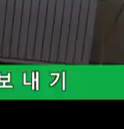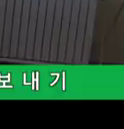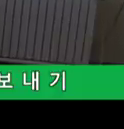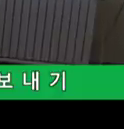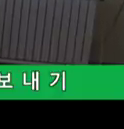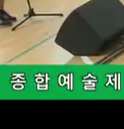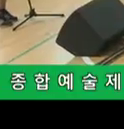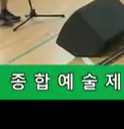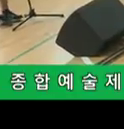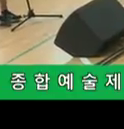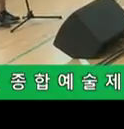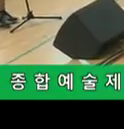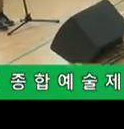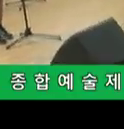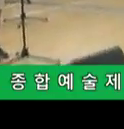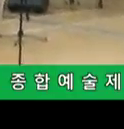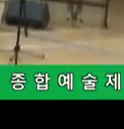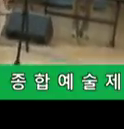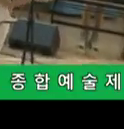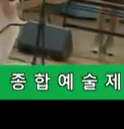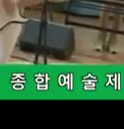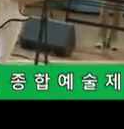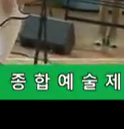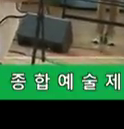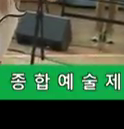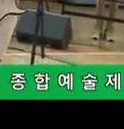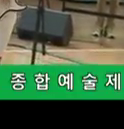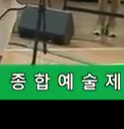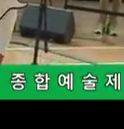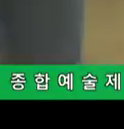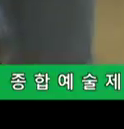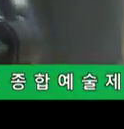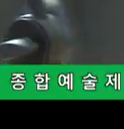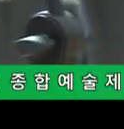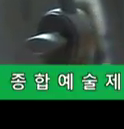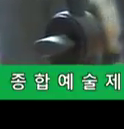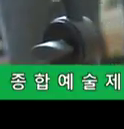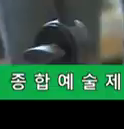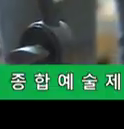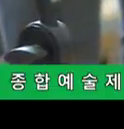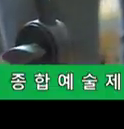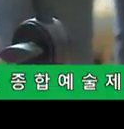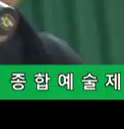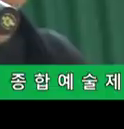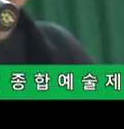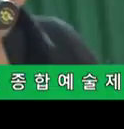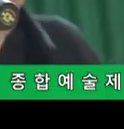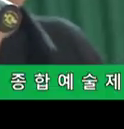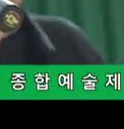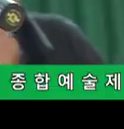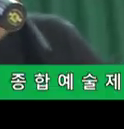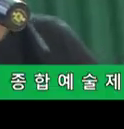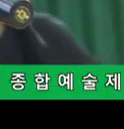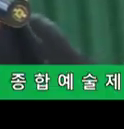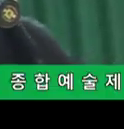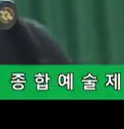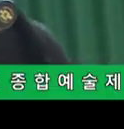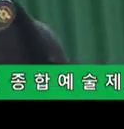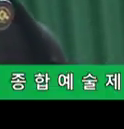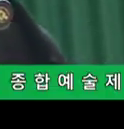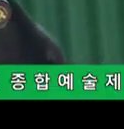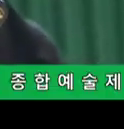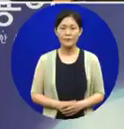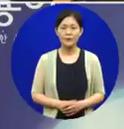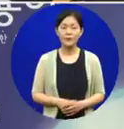보급하고 있습니다. 예술적 재능과 끼를 겨루는 청소년 종합예술제가 880여 명의 청소년이 참가한 가운데